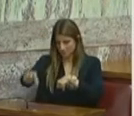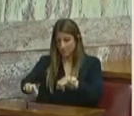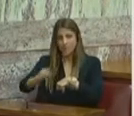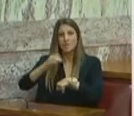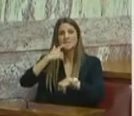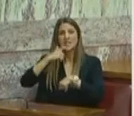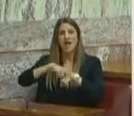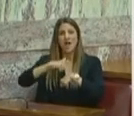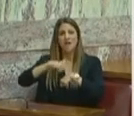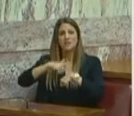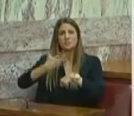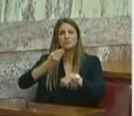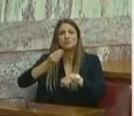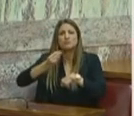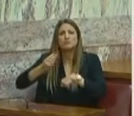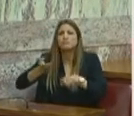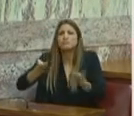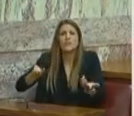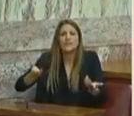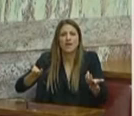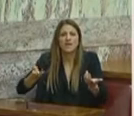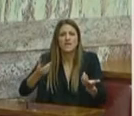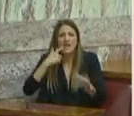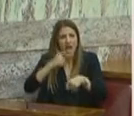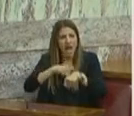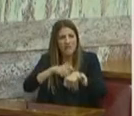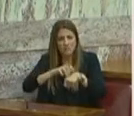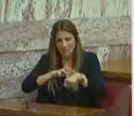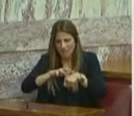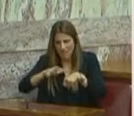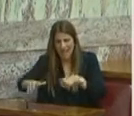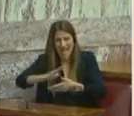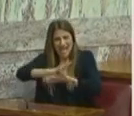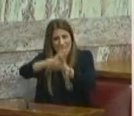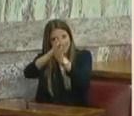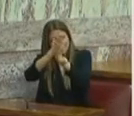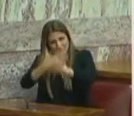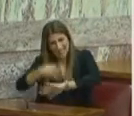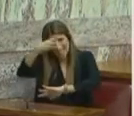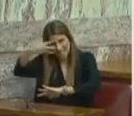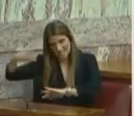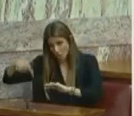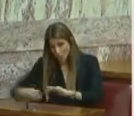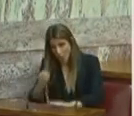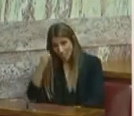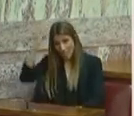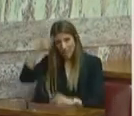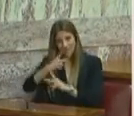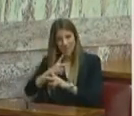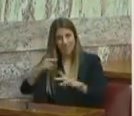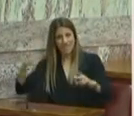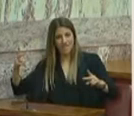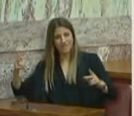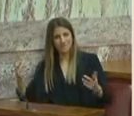ξύρεται πολιτικά και εκλογικά κυριολεκτικά προς τη συντριβή, θυμήθηκε τη διαφάνεια και την